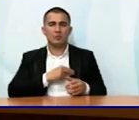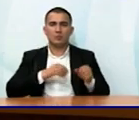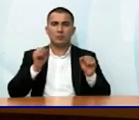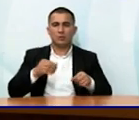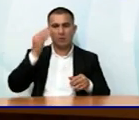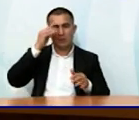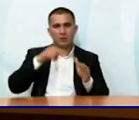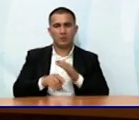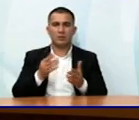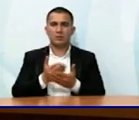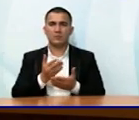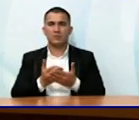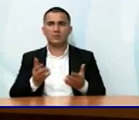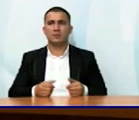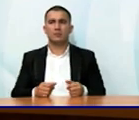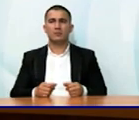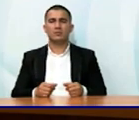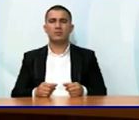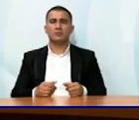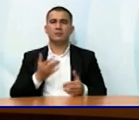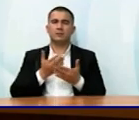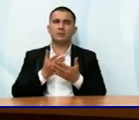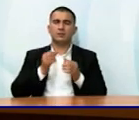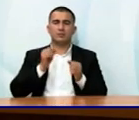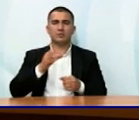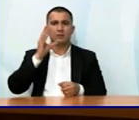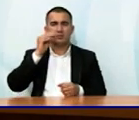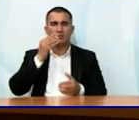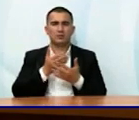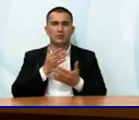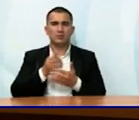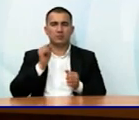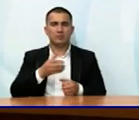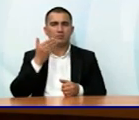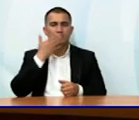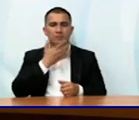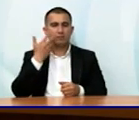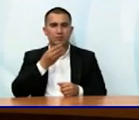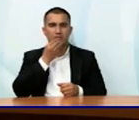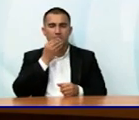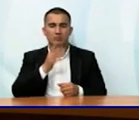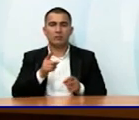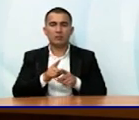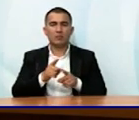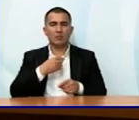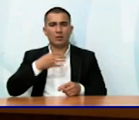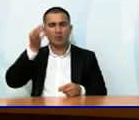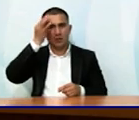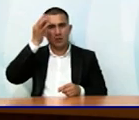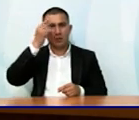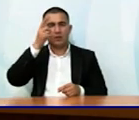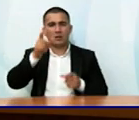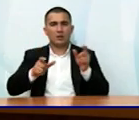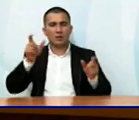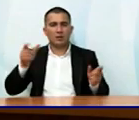deydi. Yoki bo'lmasam, kechqurun osh issak bir nasiba kam. Qo'msayman birovni, alla